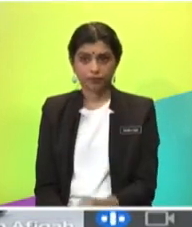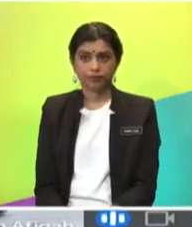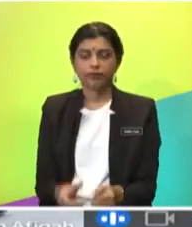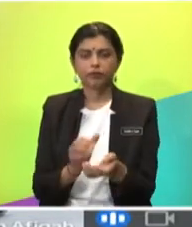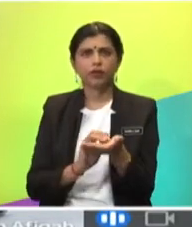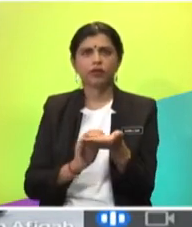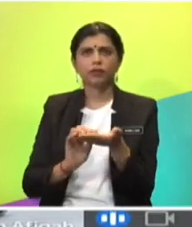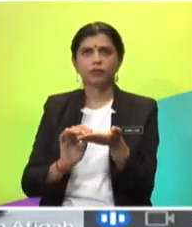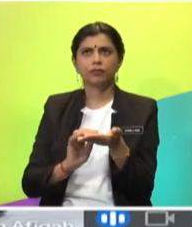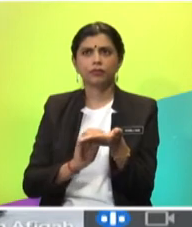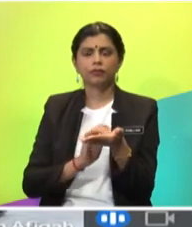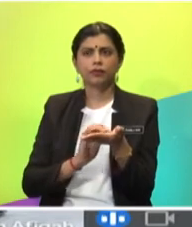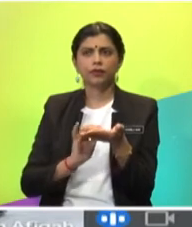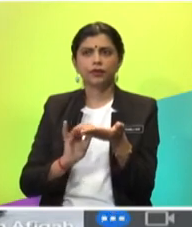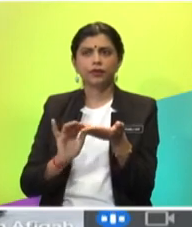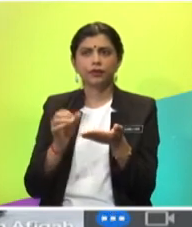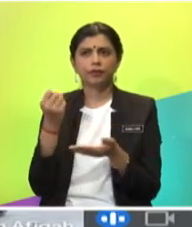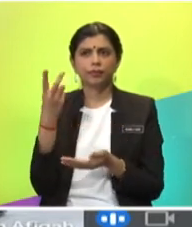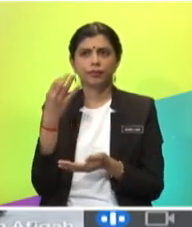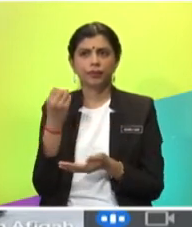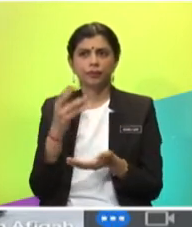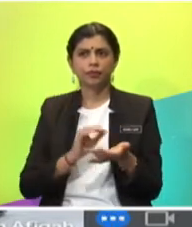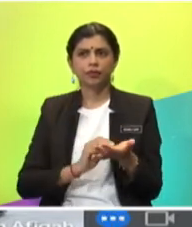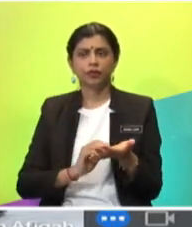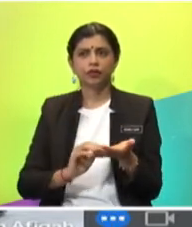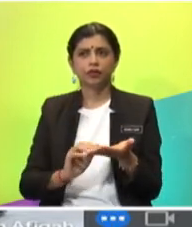Berapa sebelum tu, Luis? Memberikan jawapan, Luis?